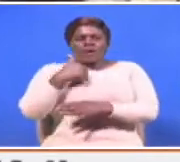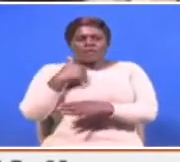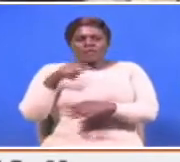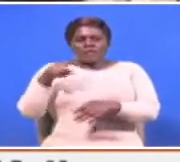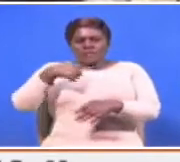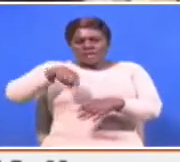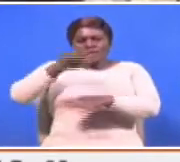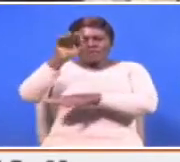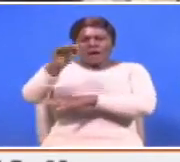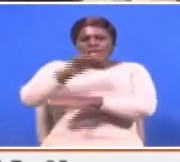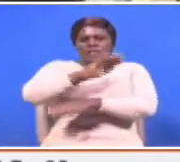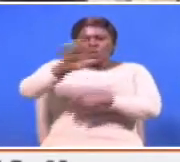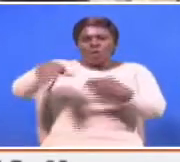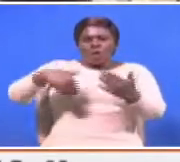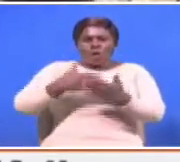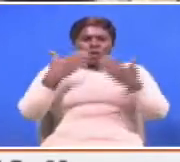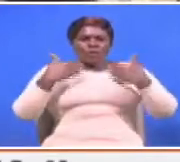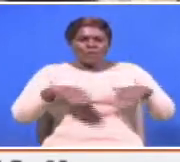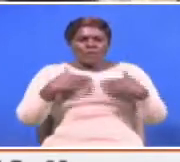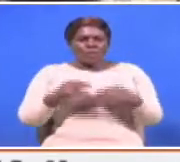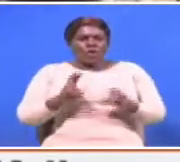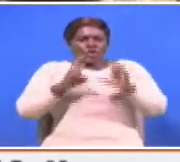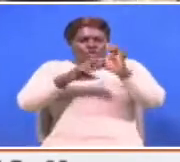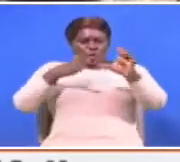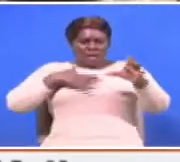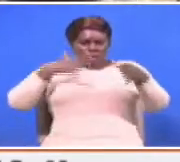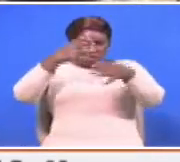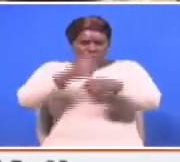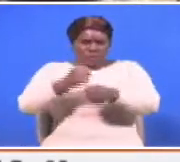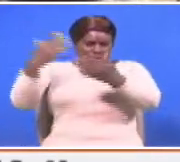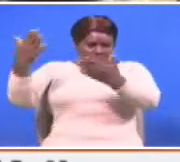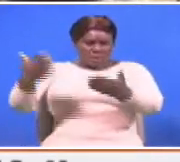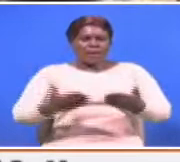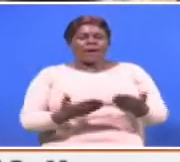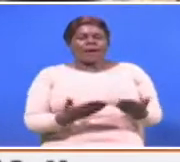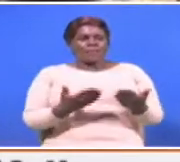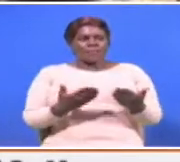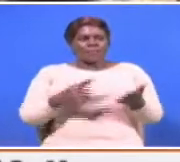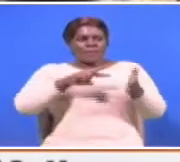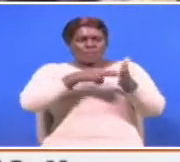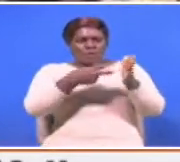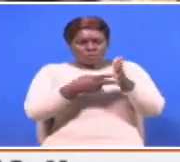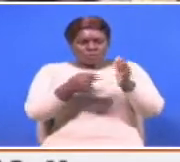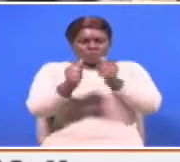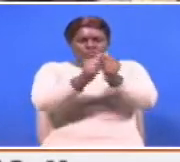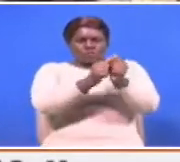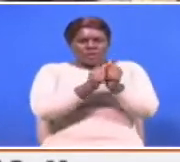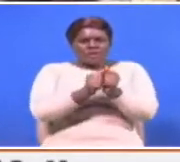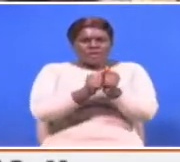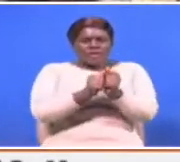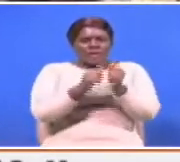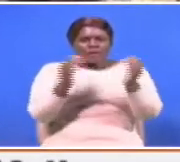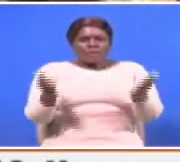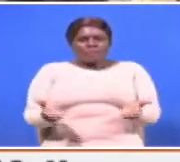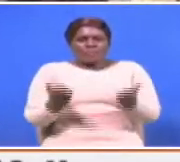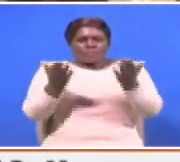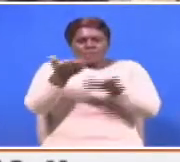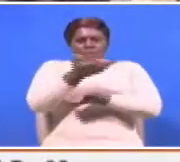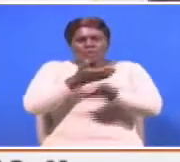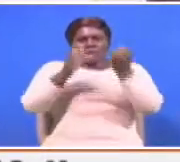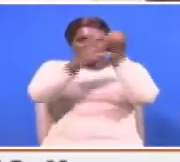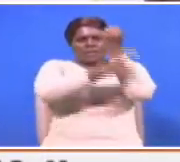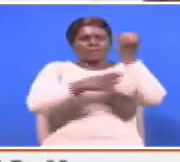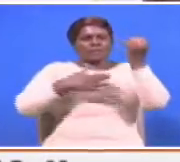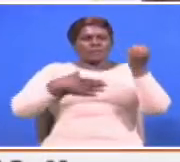wito wetu ni kwa wote ambao wanaweza kujiunga nasi, tunawakaribisha ili mradi kwa pamoja tuweze kuimarisha uchumi wa taifa